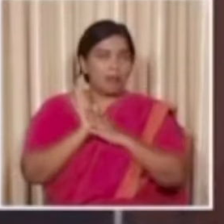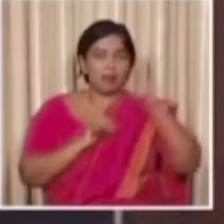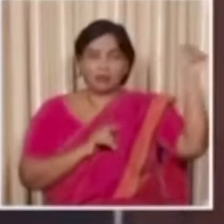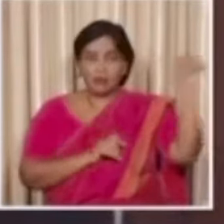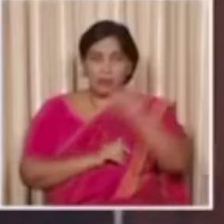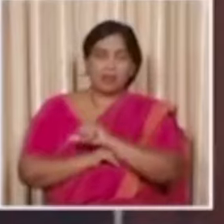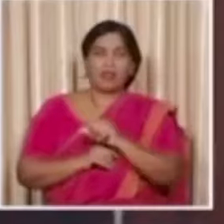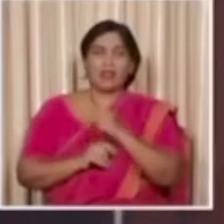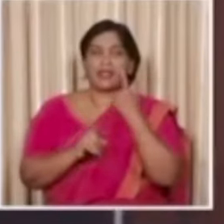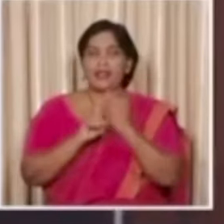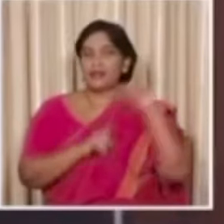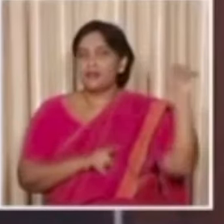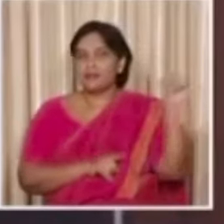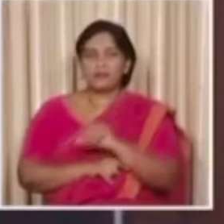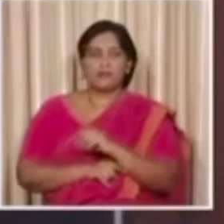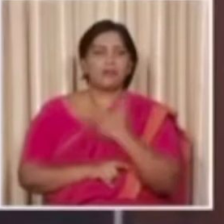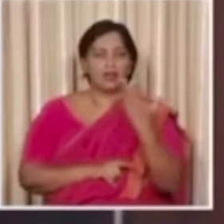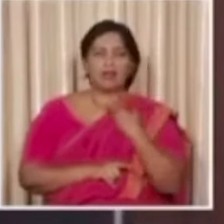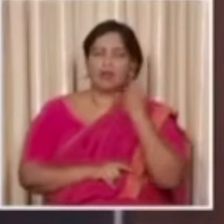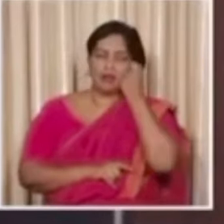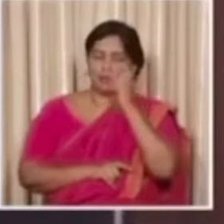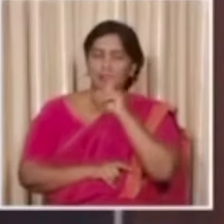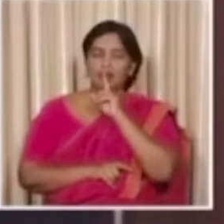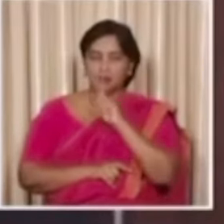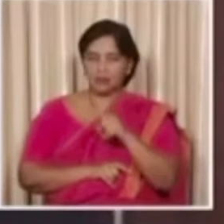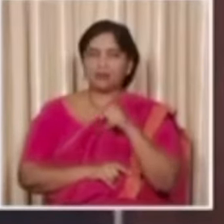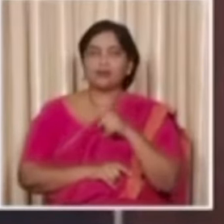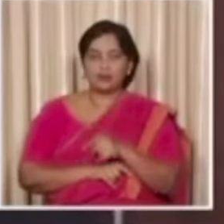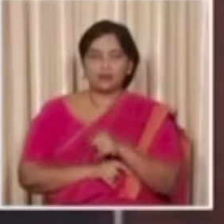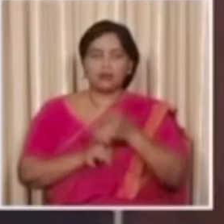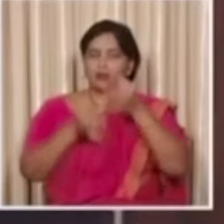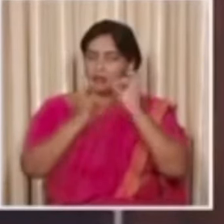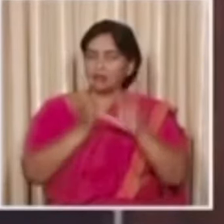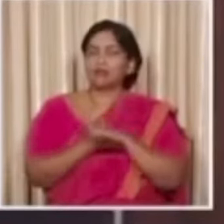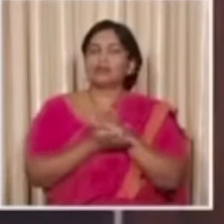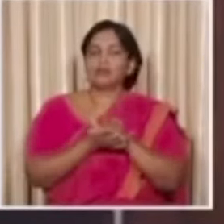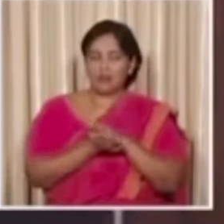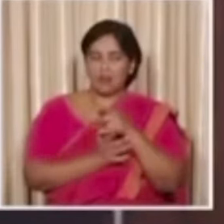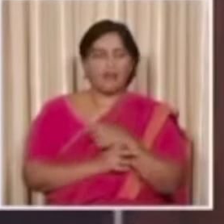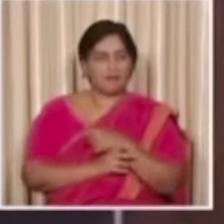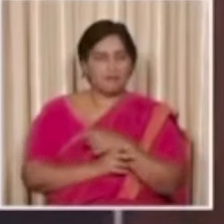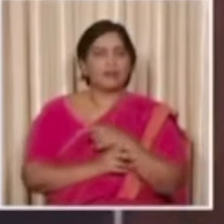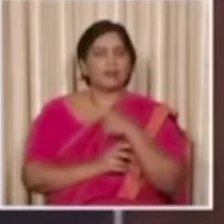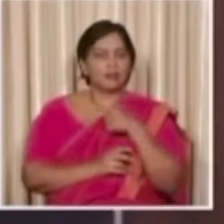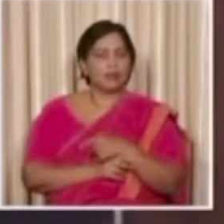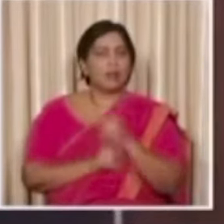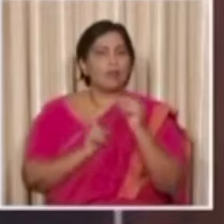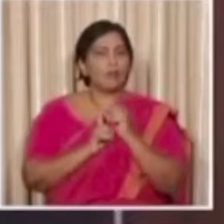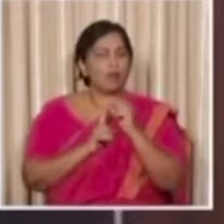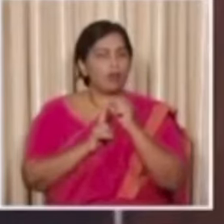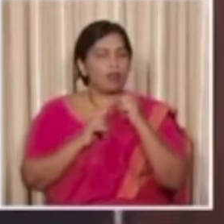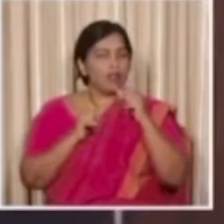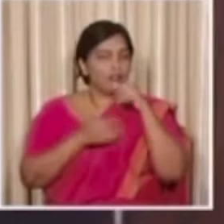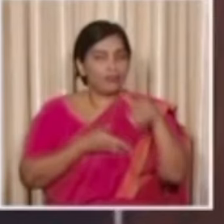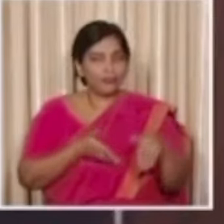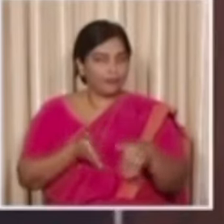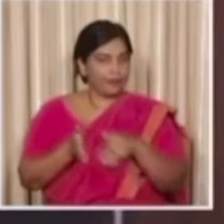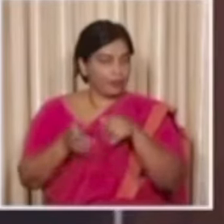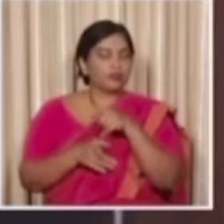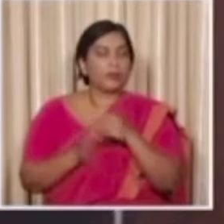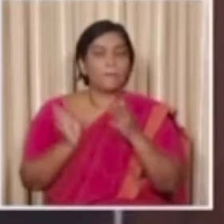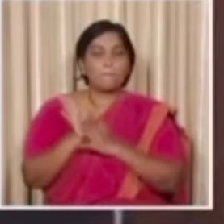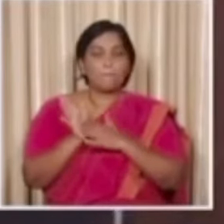වාහනයකටවත් නුවර දෙන්න බෑ. මම යෝජනා කරනවා ගරු කතානායකතුමනි මේකට ස්ථිරසාර විස්තුමක් තියෙනවා. මේක පොල්ගොල්ල වේල්ලේ ඉඳලා මේ